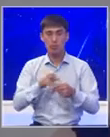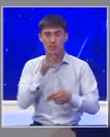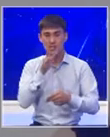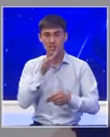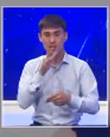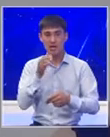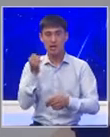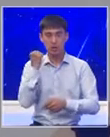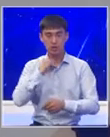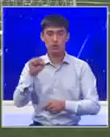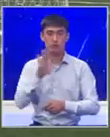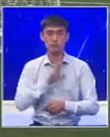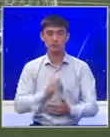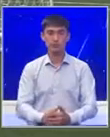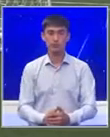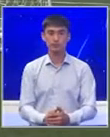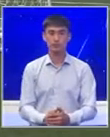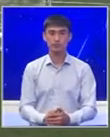алан қожайындарының жолы болды.